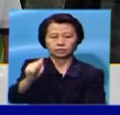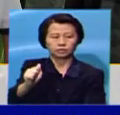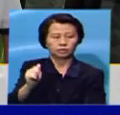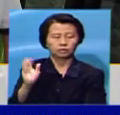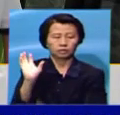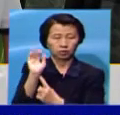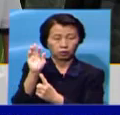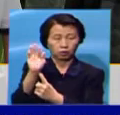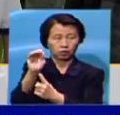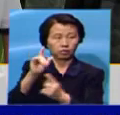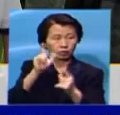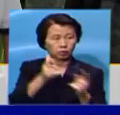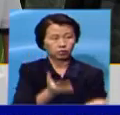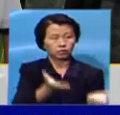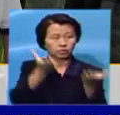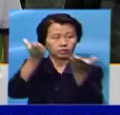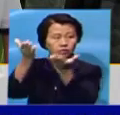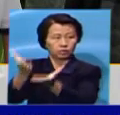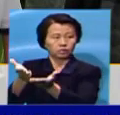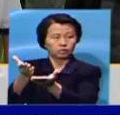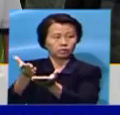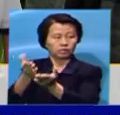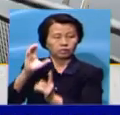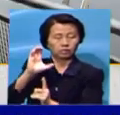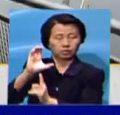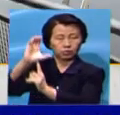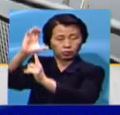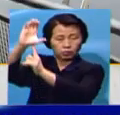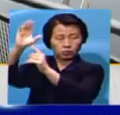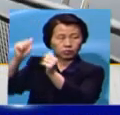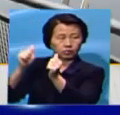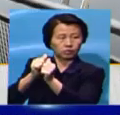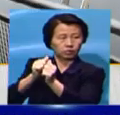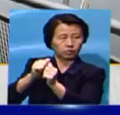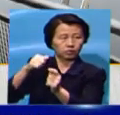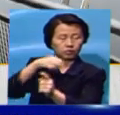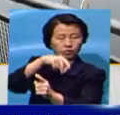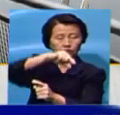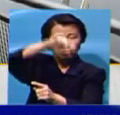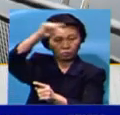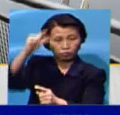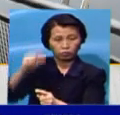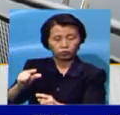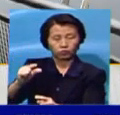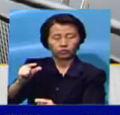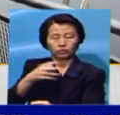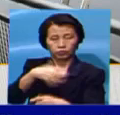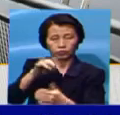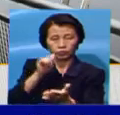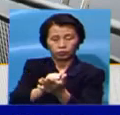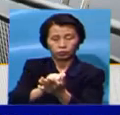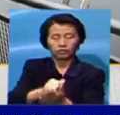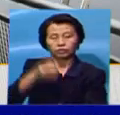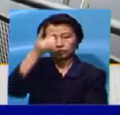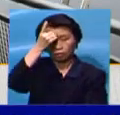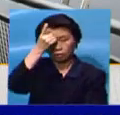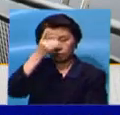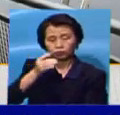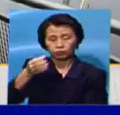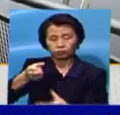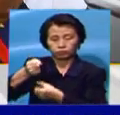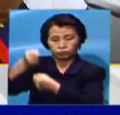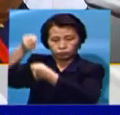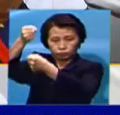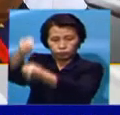obor kemudiannya dibawa menaiki gondola Skycap menuju ke puncak gunung Mat chinchang seterusnya Datuk Azizan menyerahkan